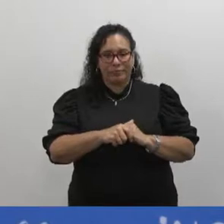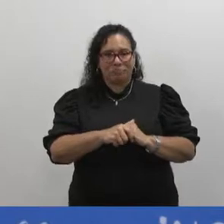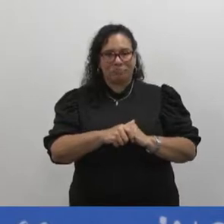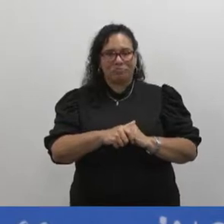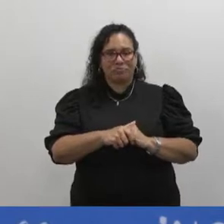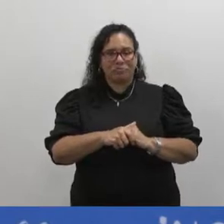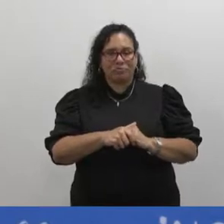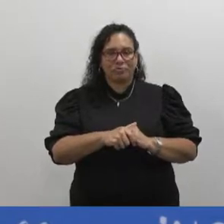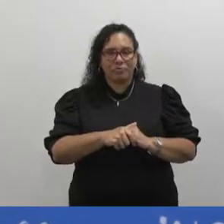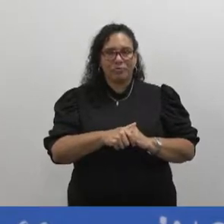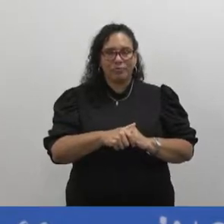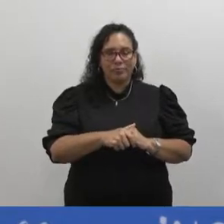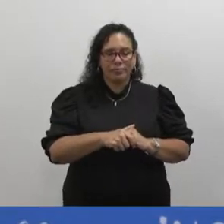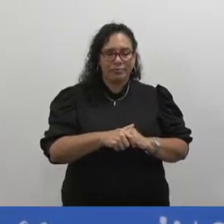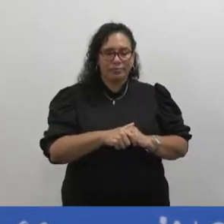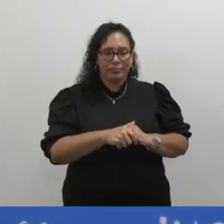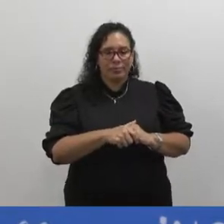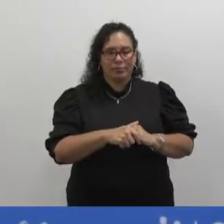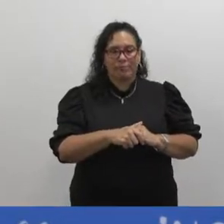mục